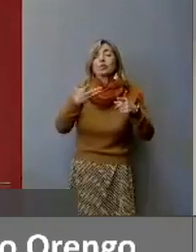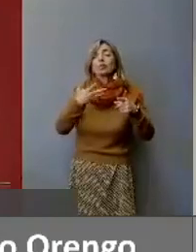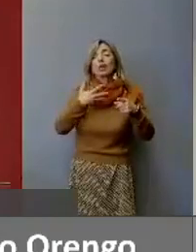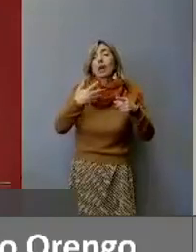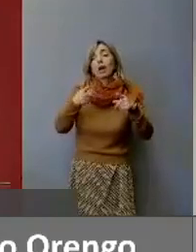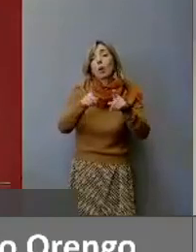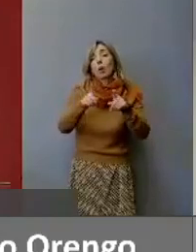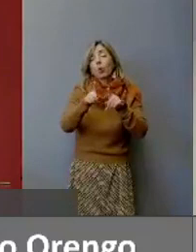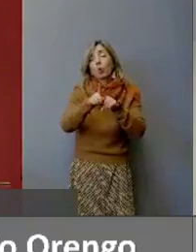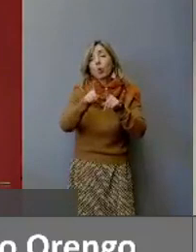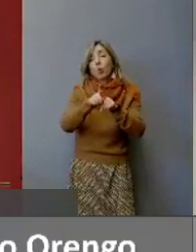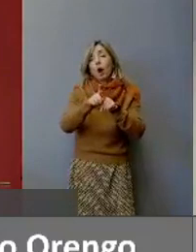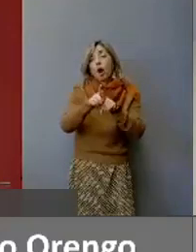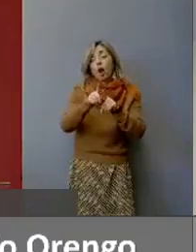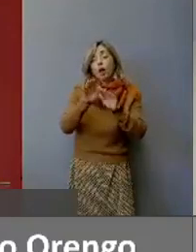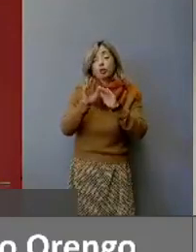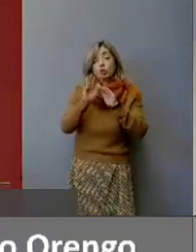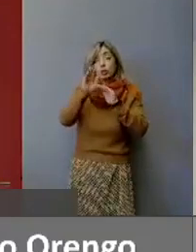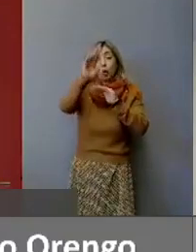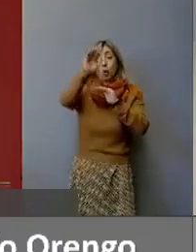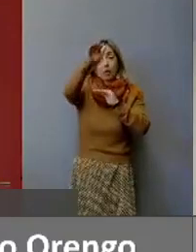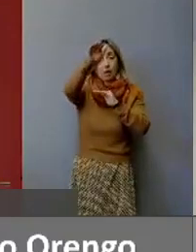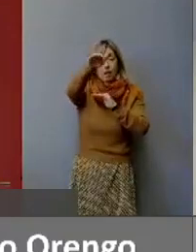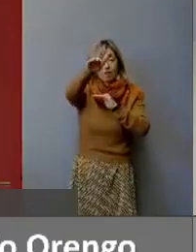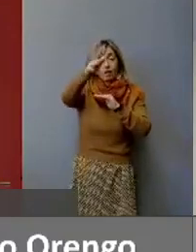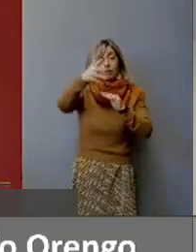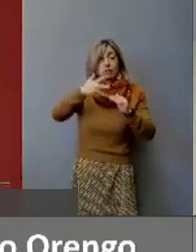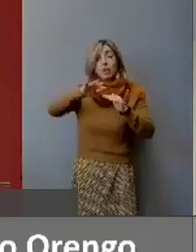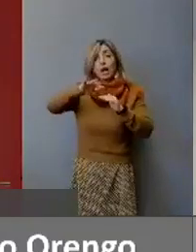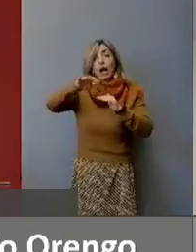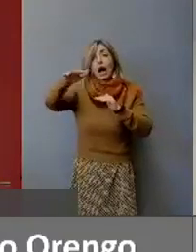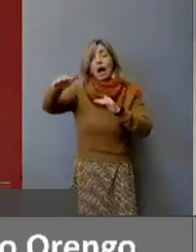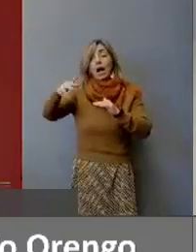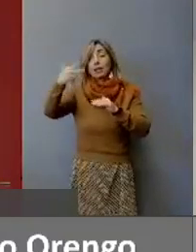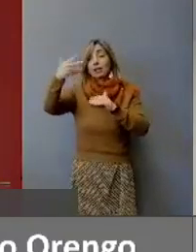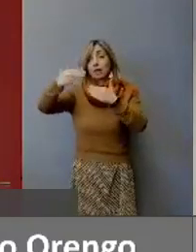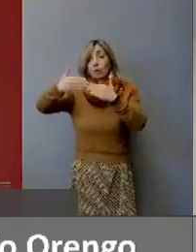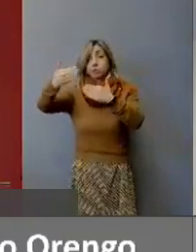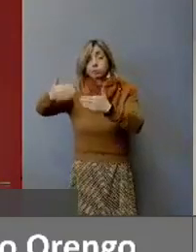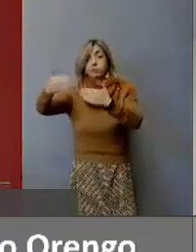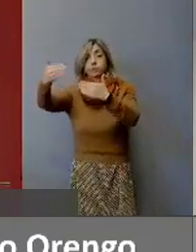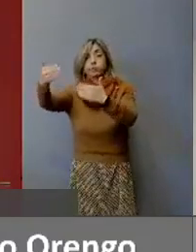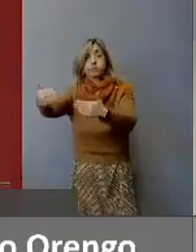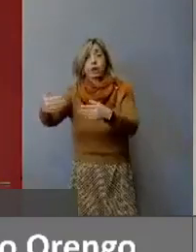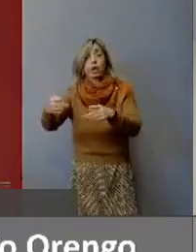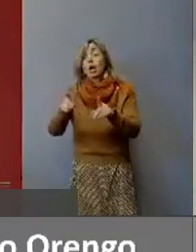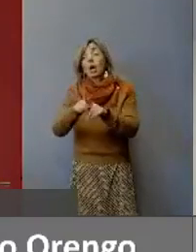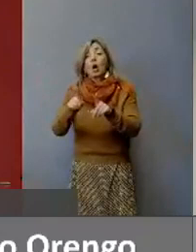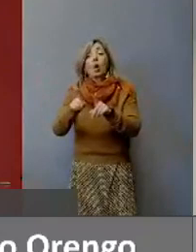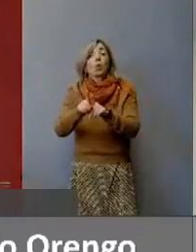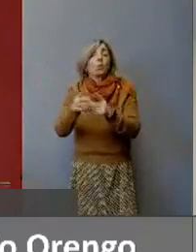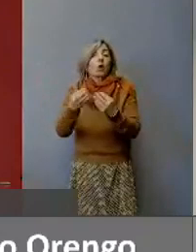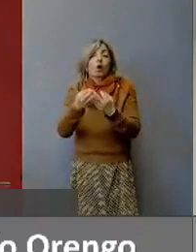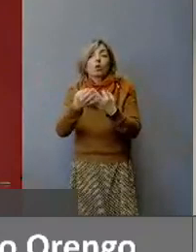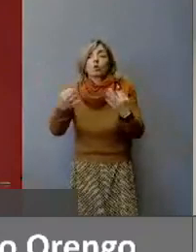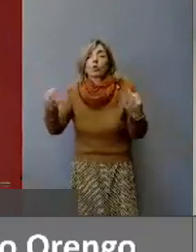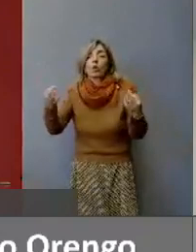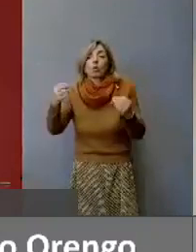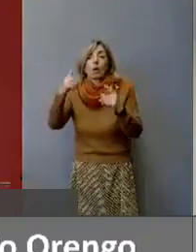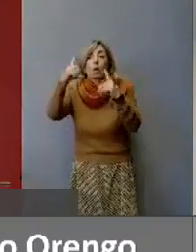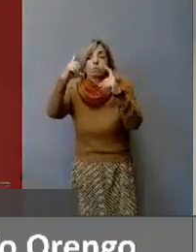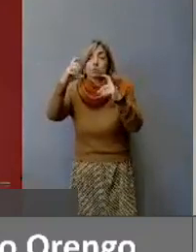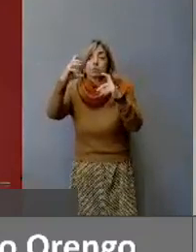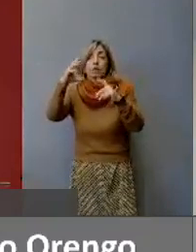invece negli altri tre d'attis tratti simile assolutamente ad una normalissima rilevazione col velo effettuato dalle nostre sia